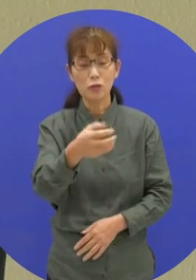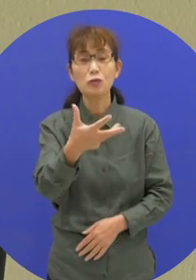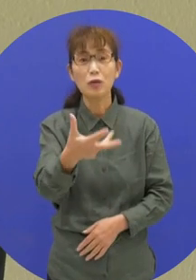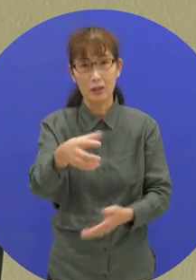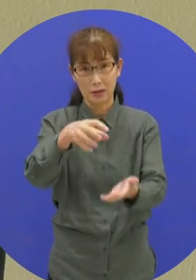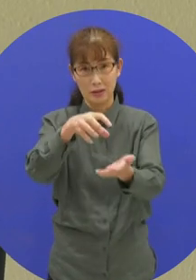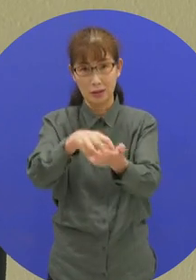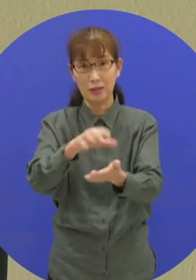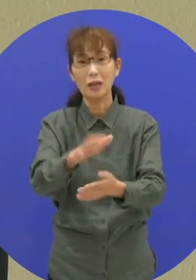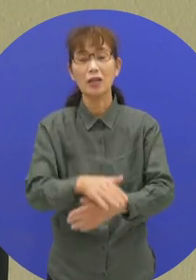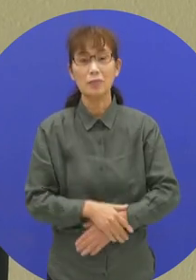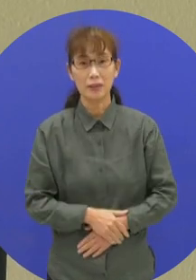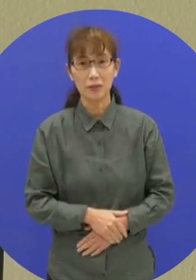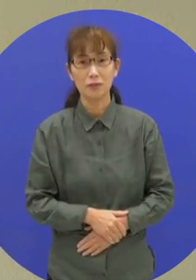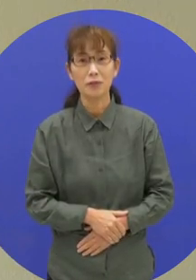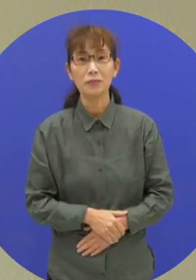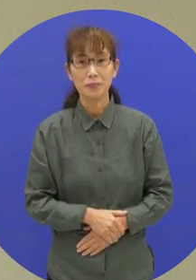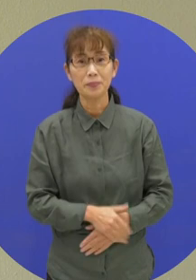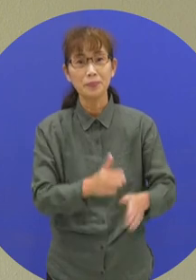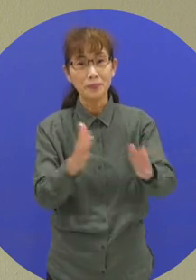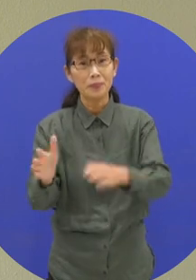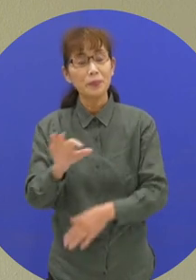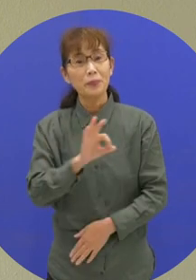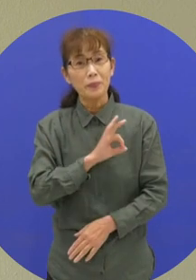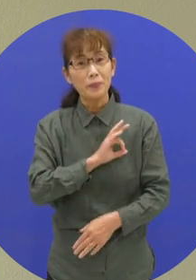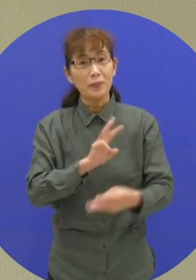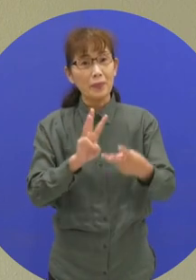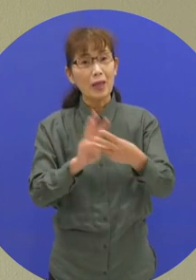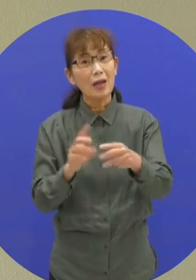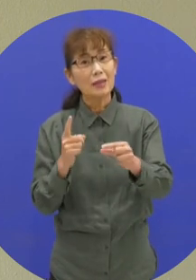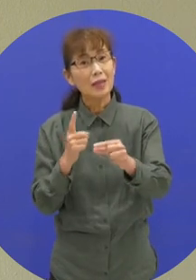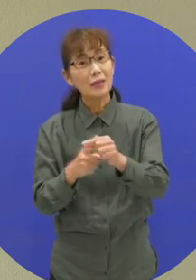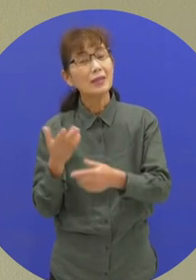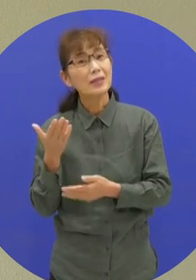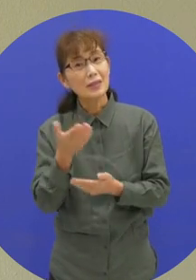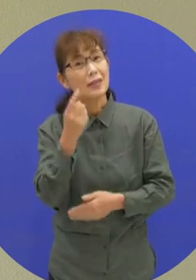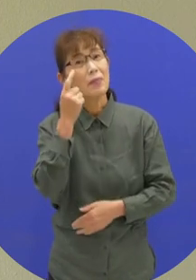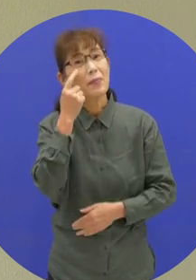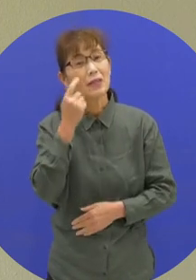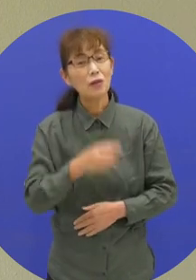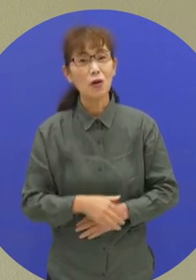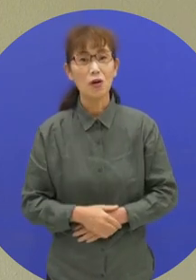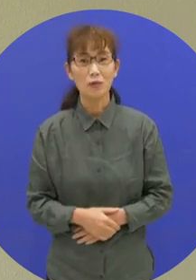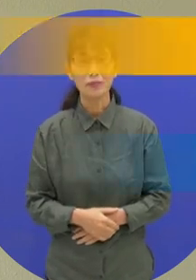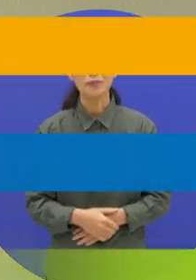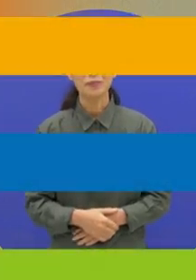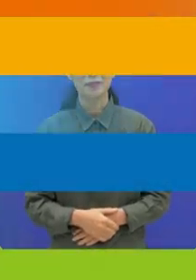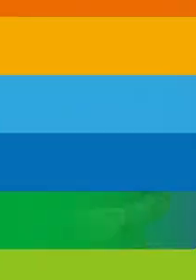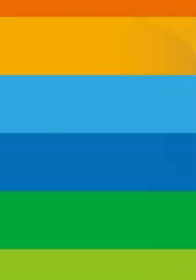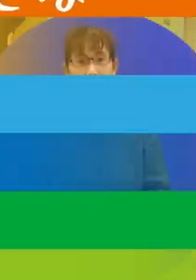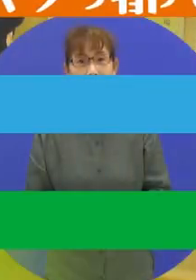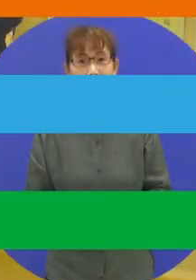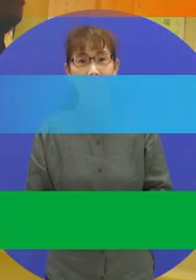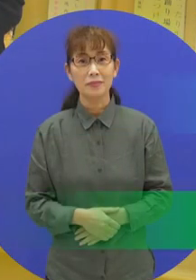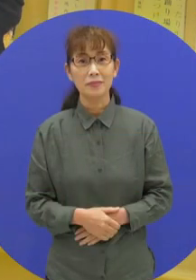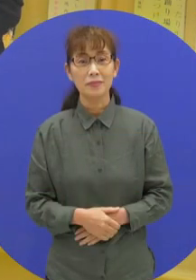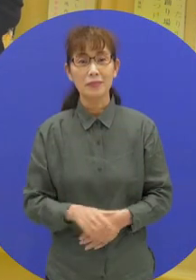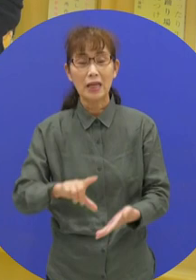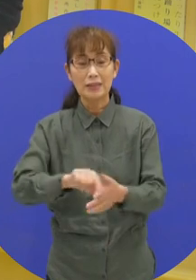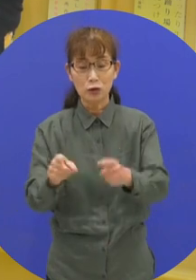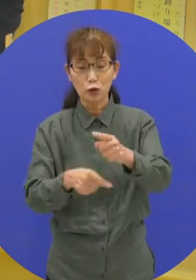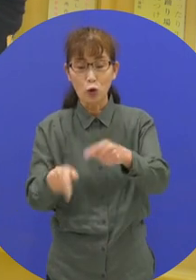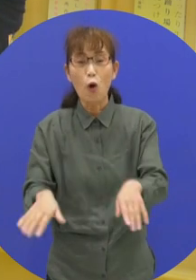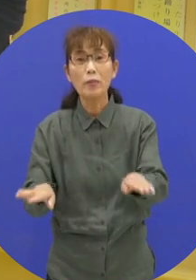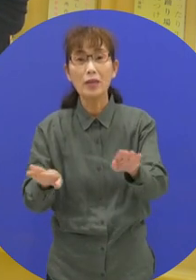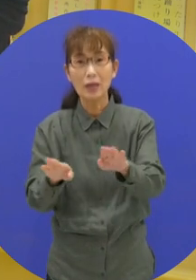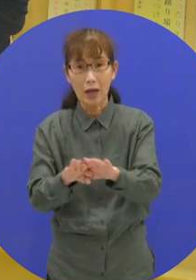28館を設置しています。今日は社会教育課の田中さんに話を聞いてみましょう。 地区